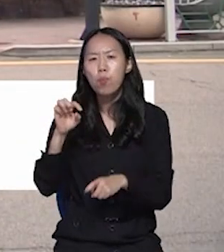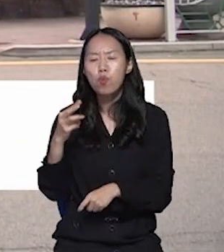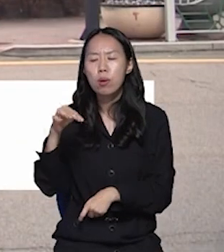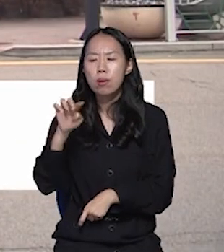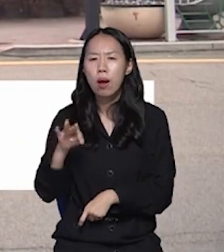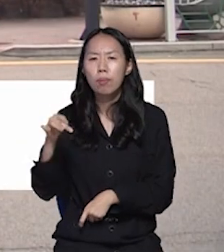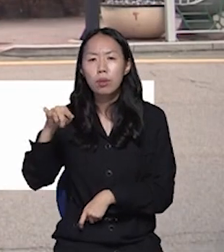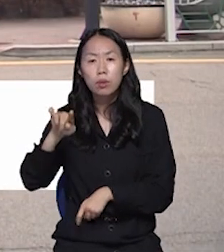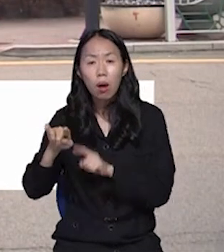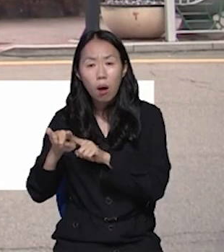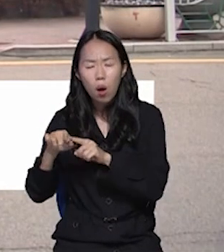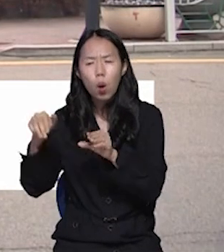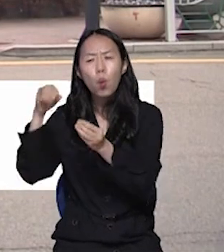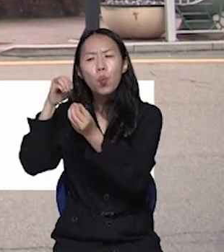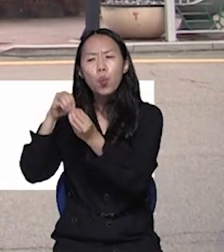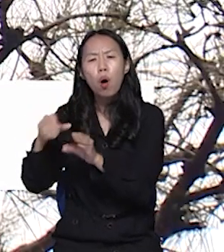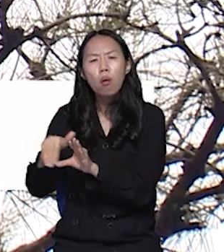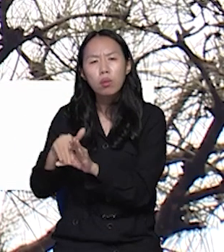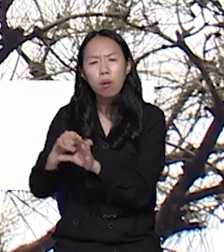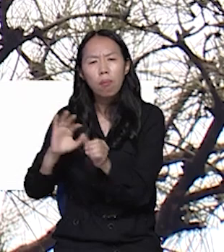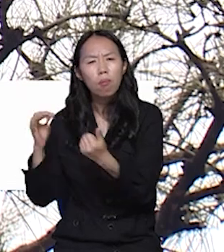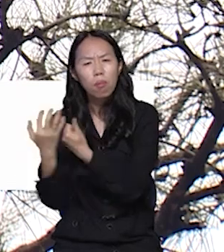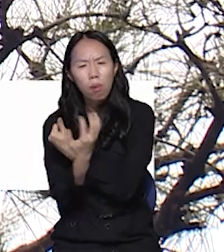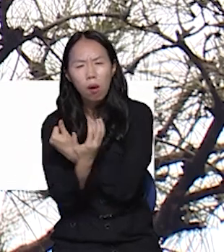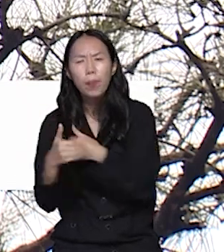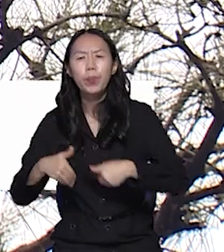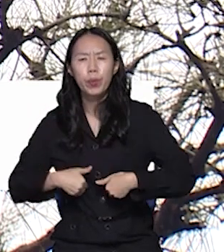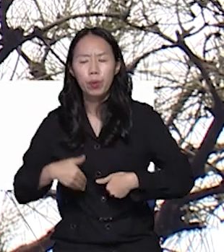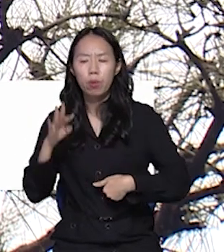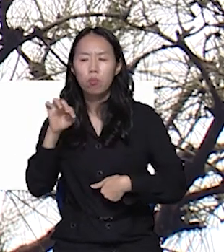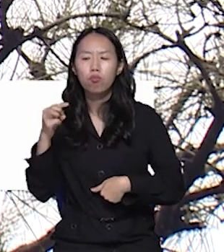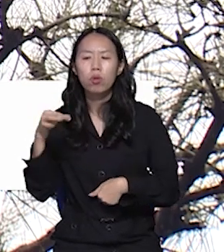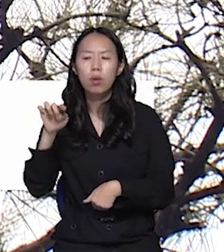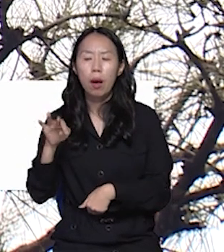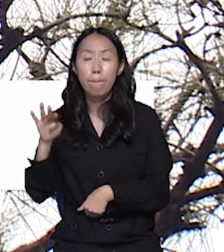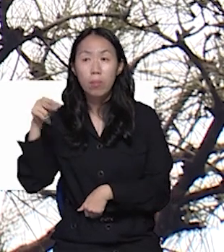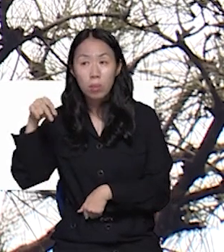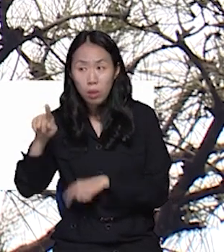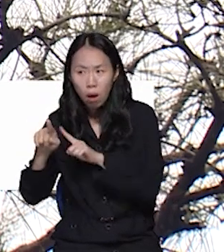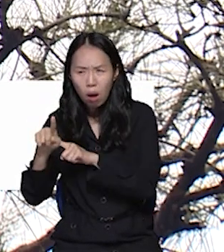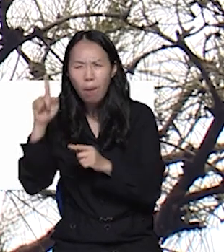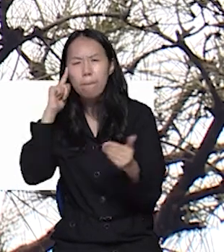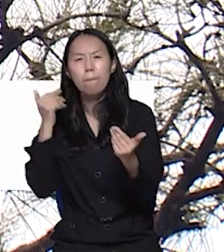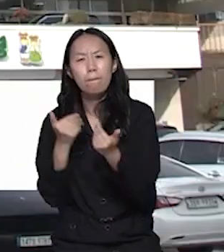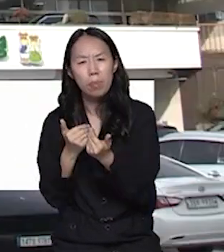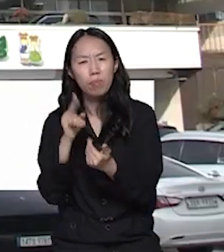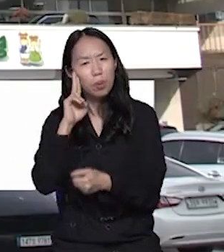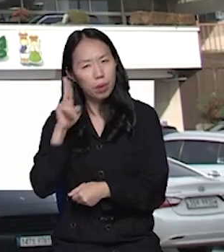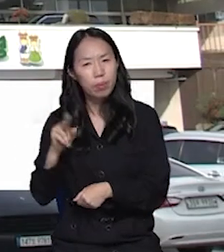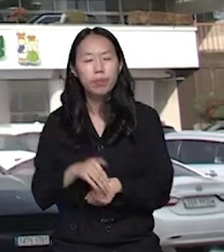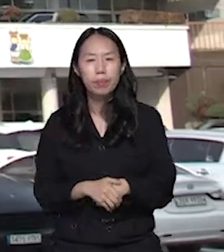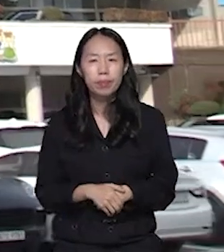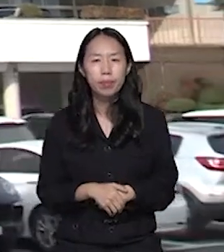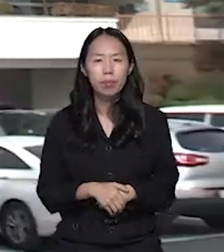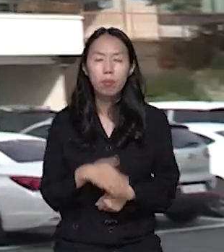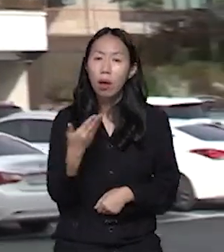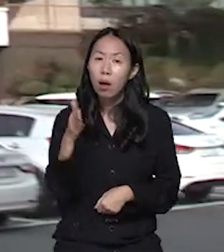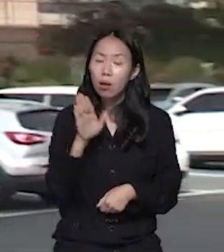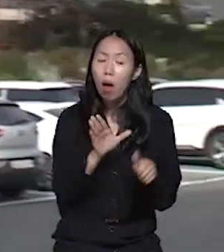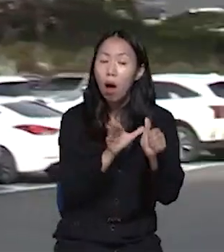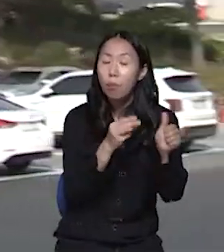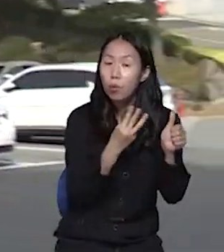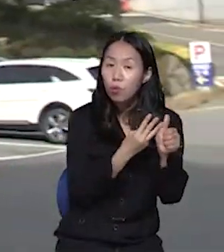뭐 문화재도 있고서 그런 의견으로 해서 불가 치게 또 반대 의견이 있었 하지만